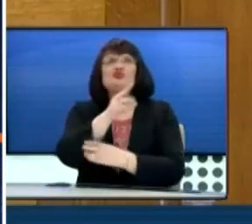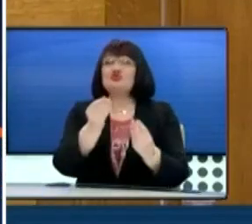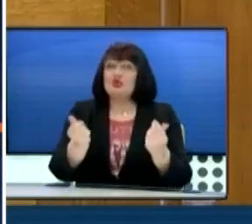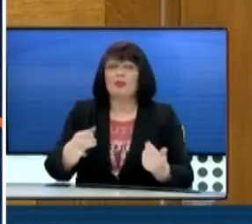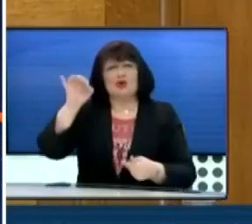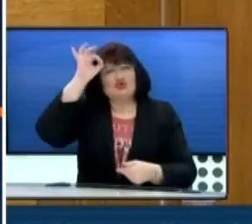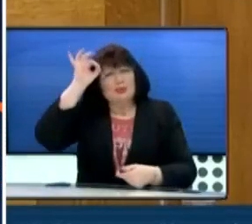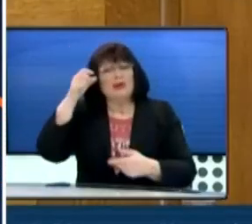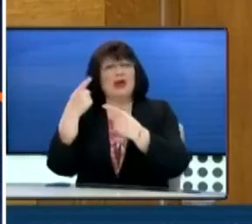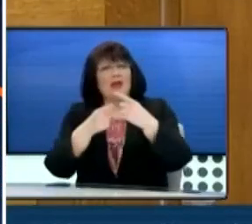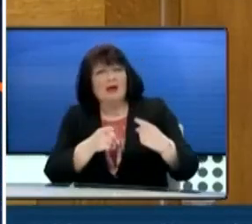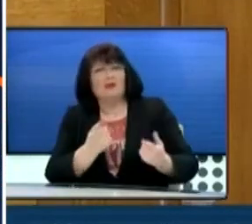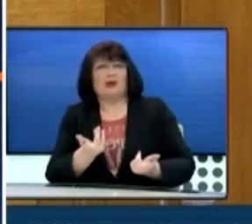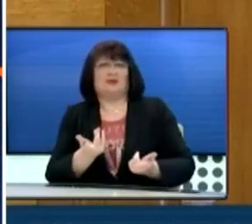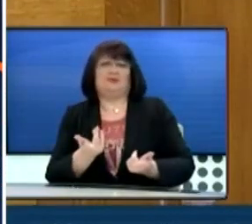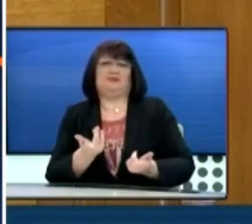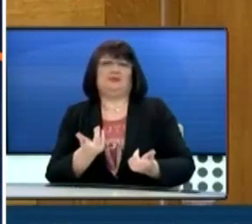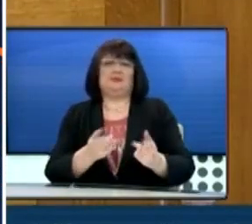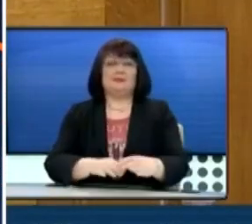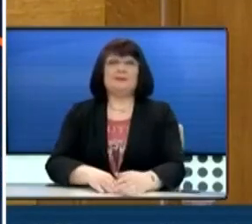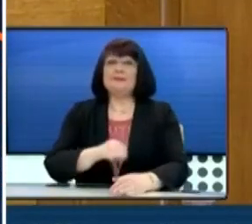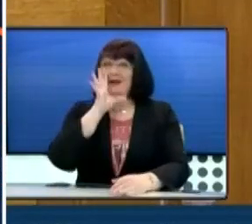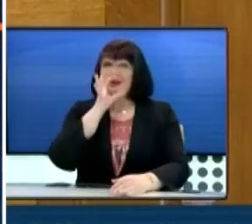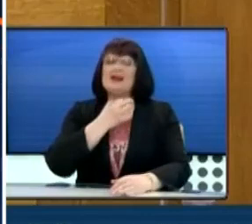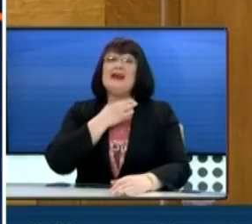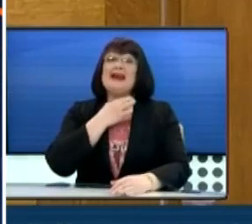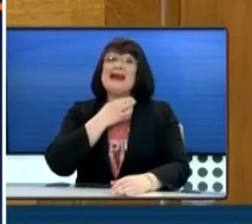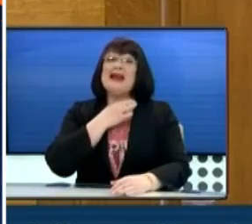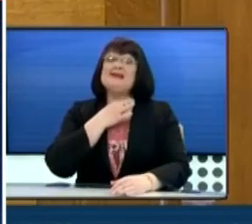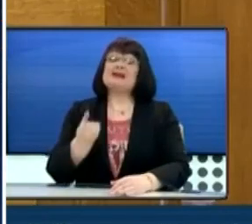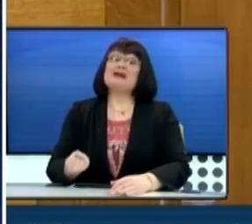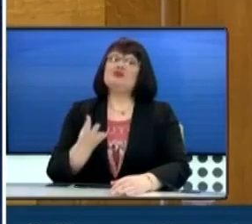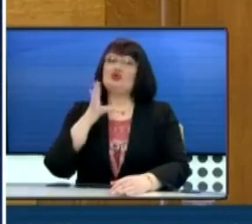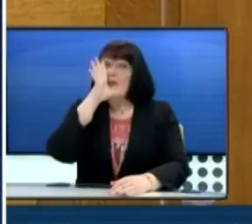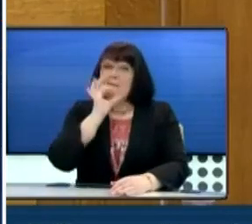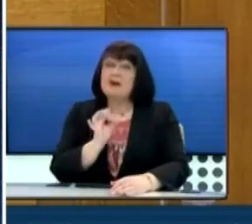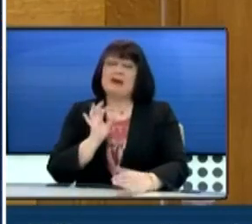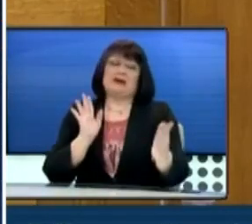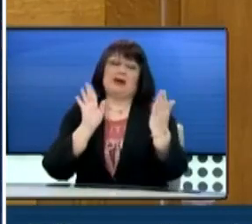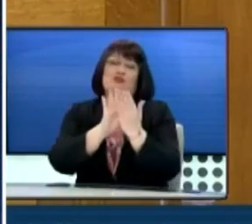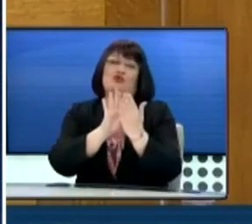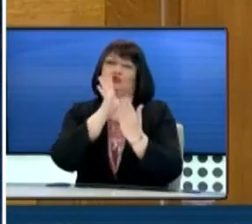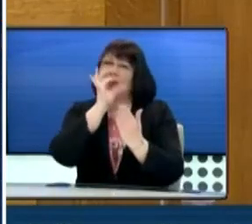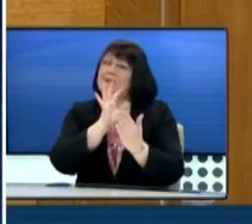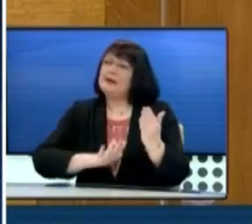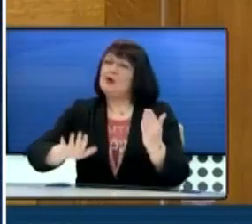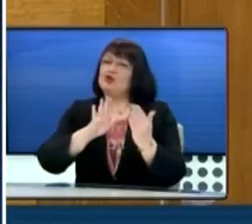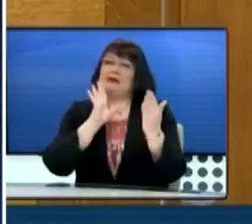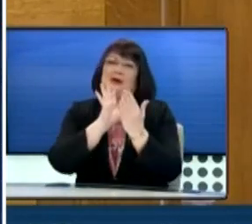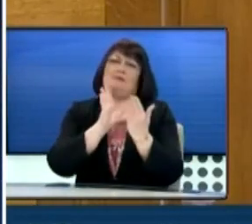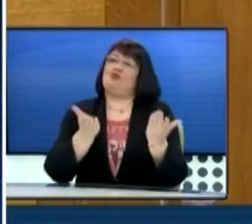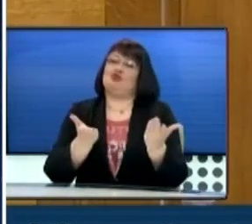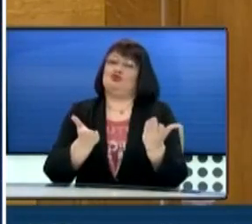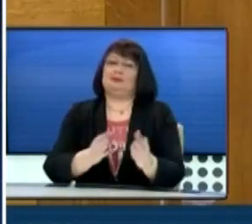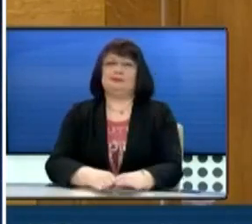σπριντ. Απίφθινε παράλληλα, Αλίνα, και δύο μηνύματα προς την Ευρωπαϊκή Ένωση το ένα και προς τα κόμματα, στους αρχηγούς το άλλο. Προς την Ευρωπαϊκή